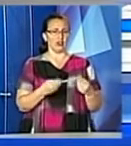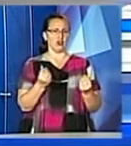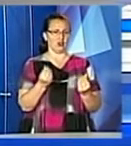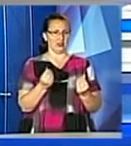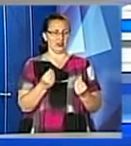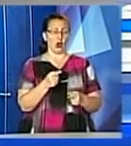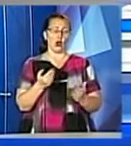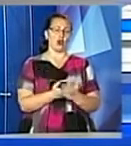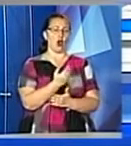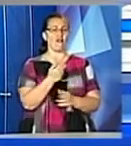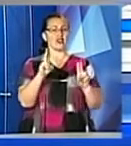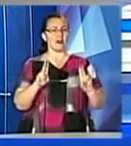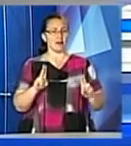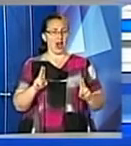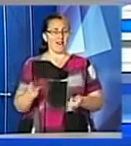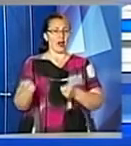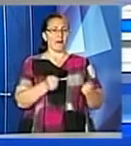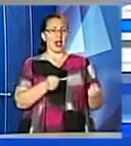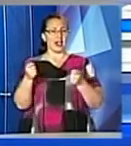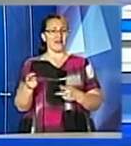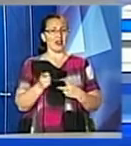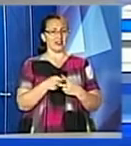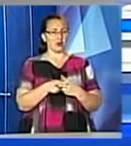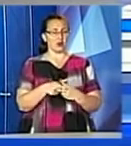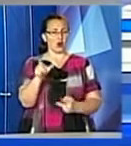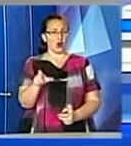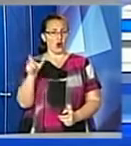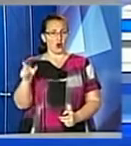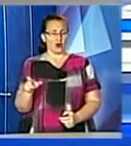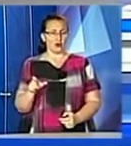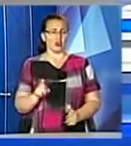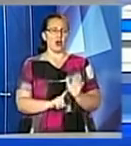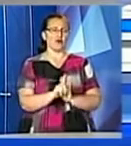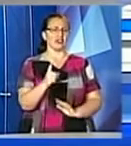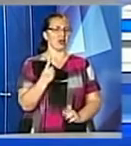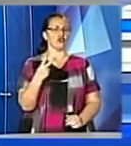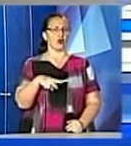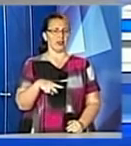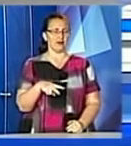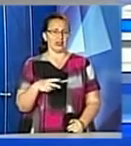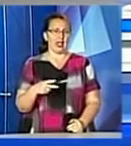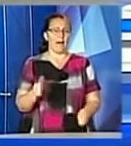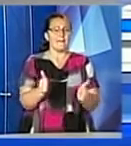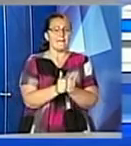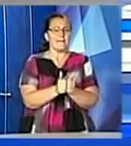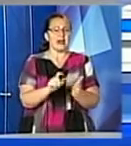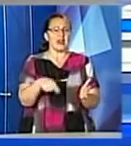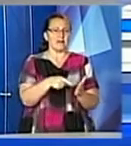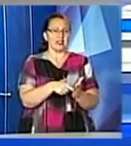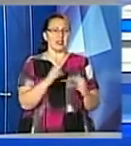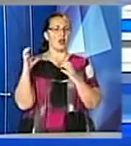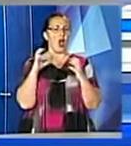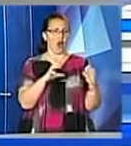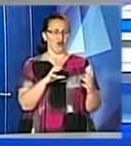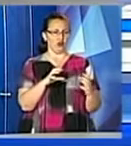правила перевезення пільговиків в області діють від 1 липня. Йдеться про користування приміськими автобусами. Докладніше розкажуть